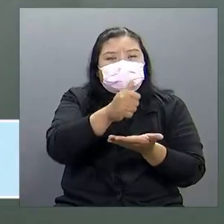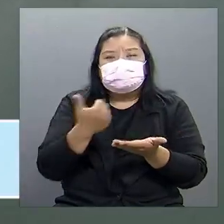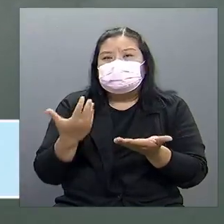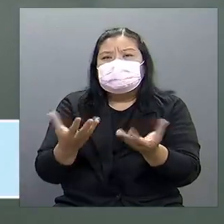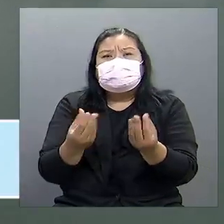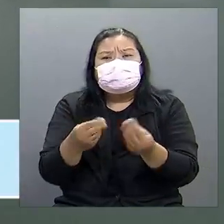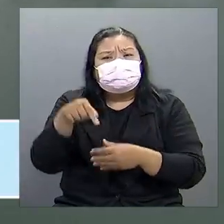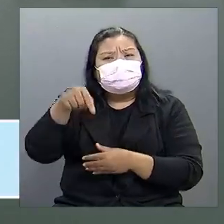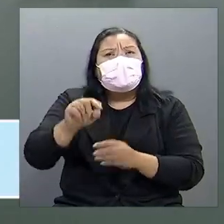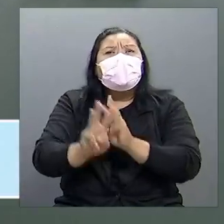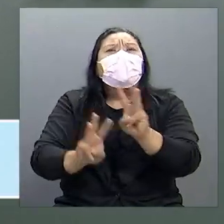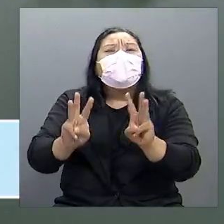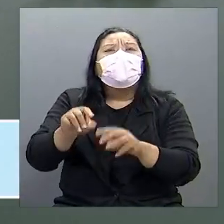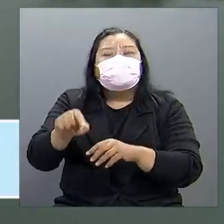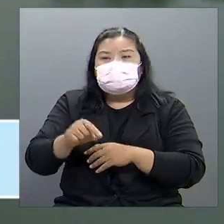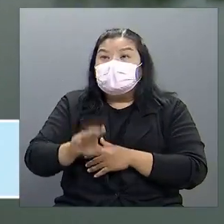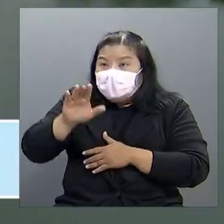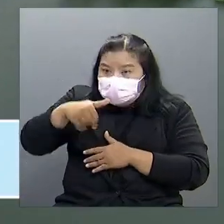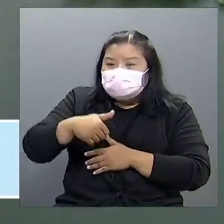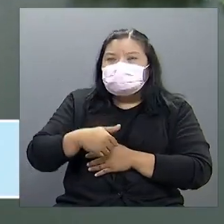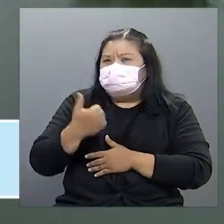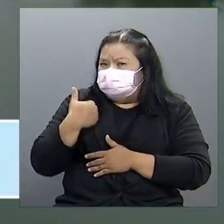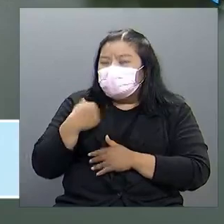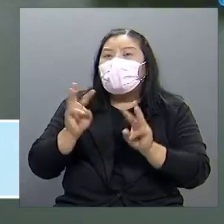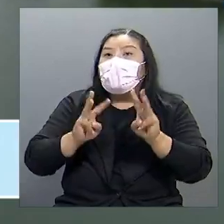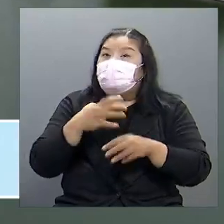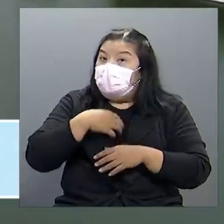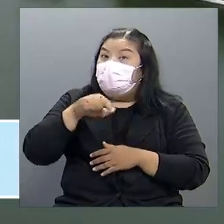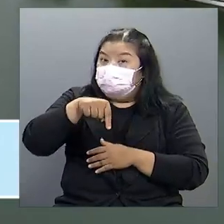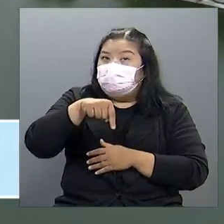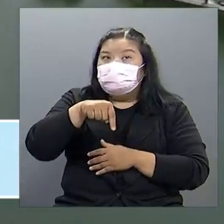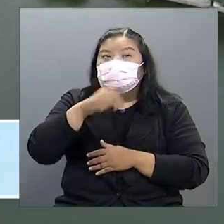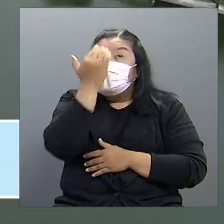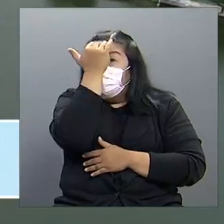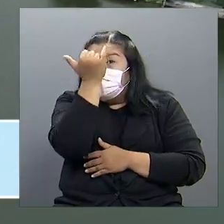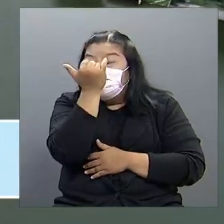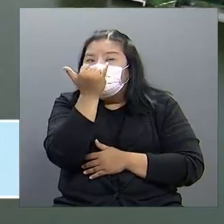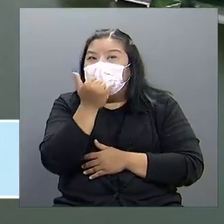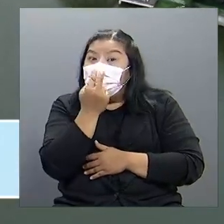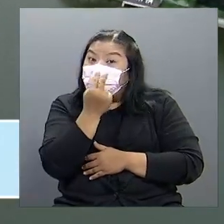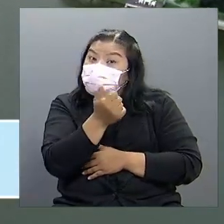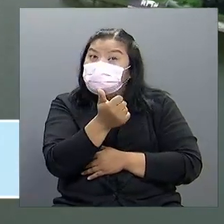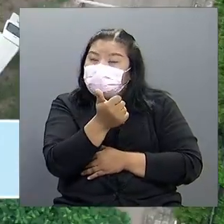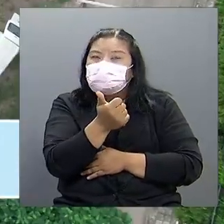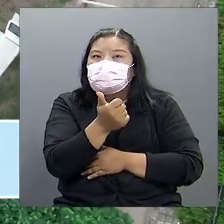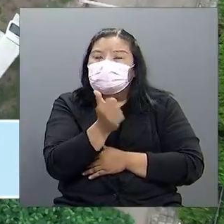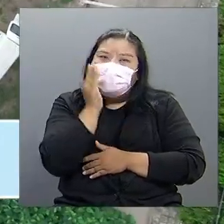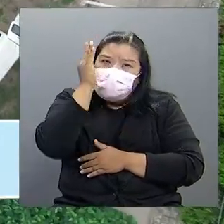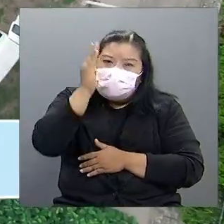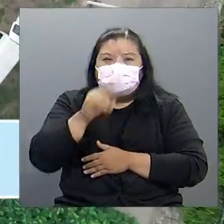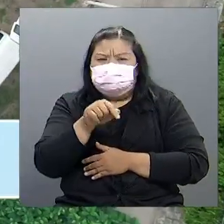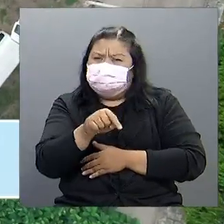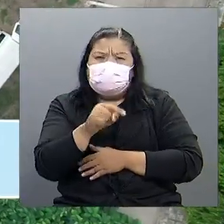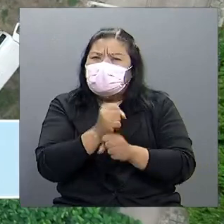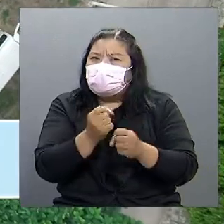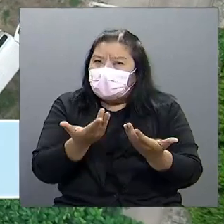เจ๊เนี่ยพี่มีที่ดินไม่ได้ใช้ลองม้าดูไหมเผื่อสามารถทำอะไรได้เราก็มาเลย